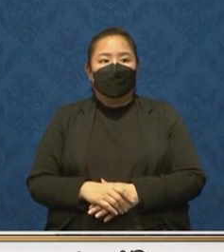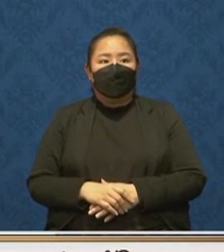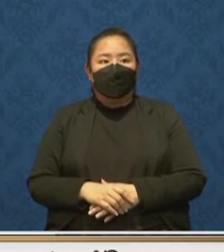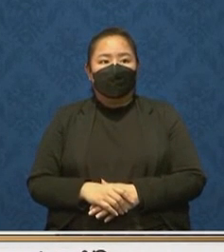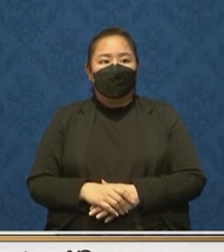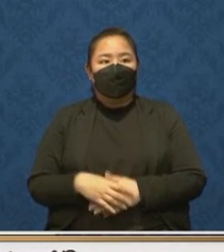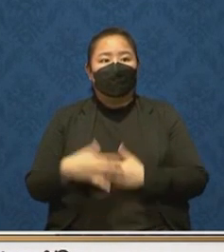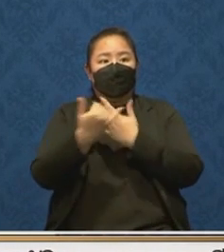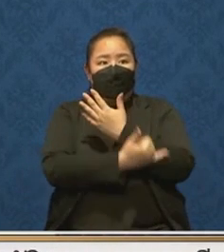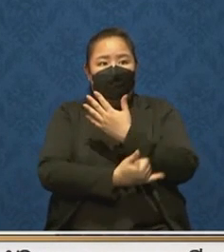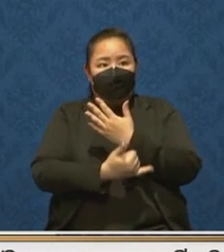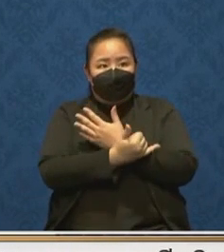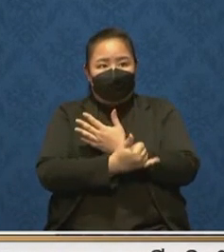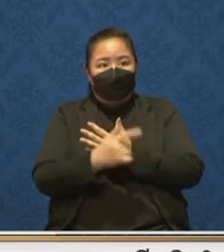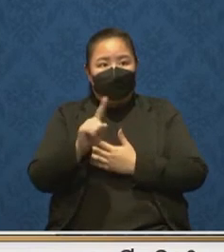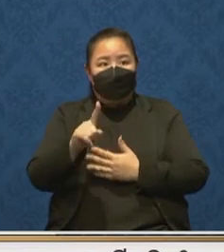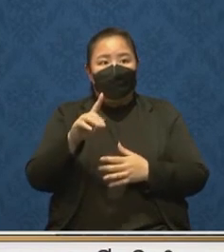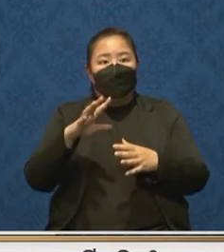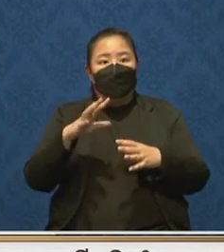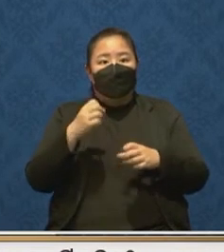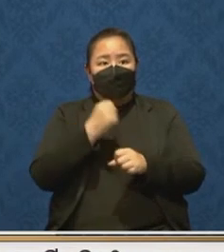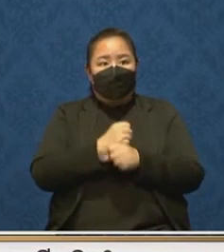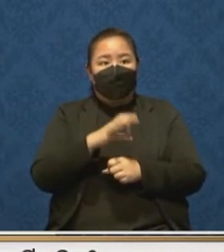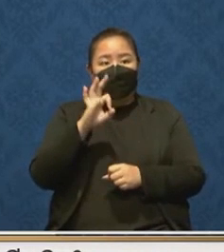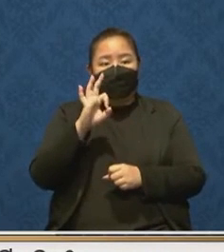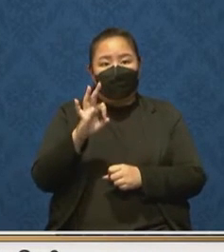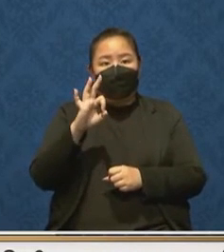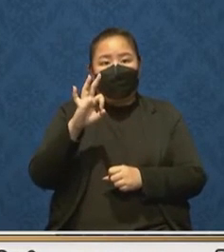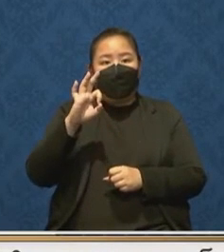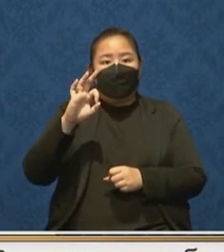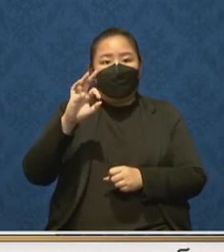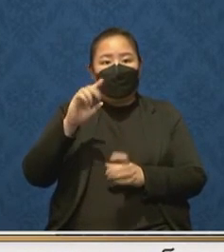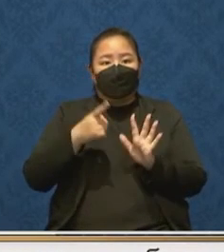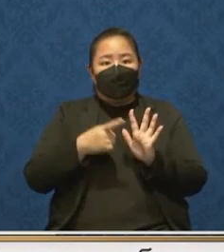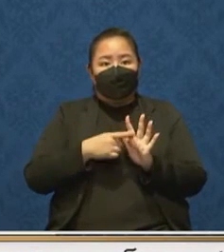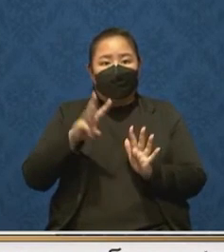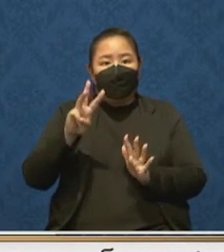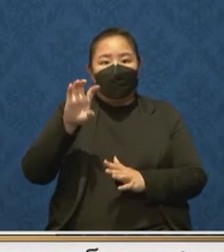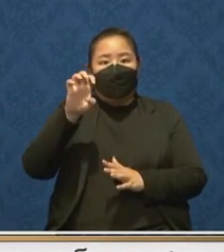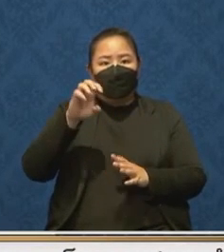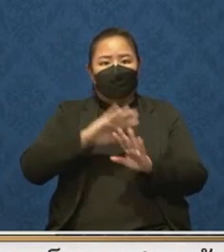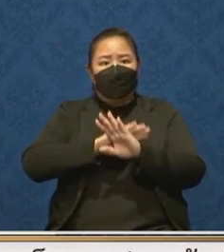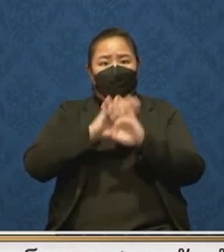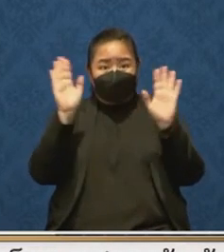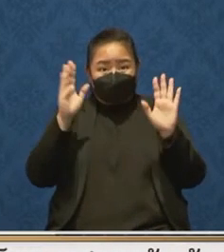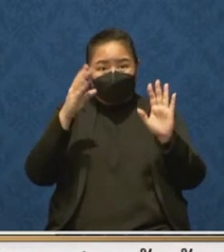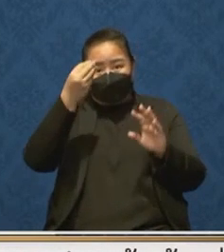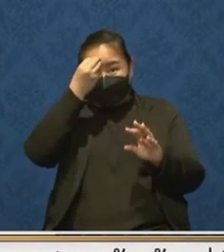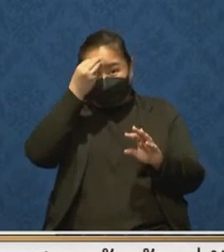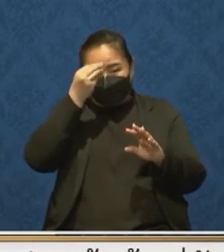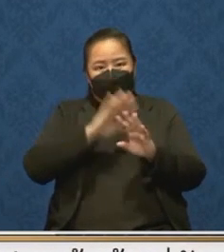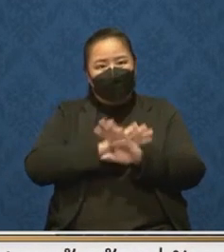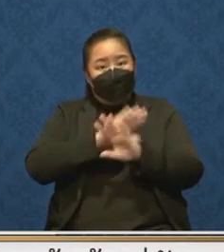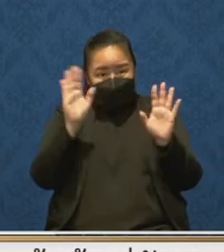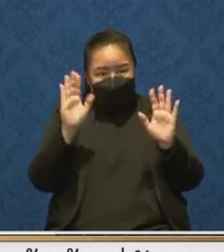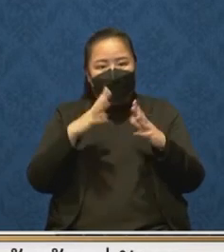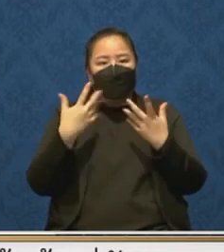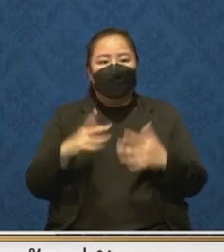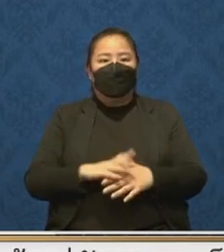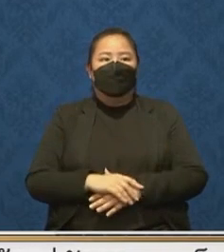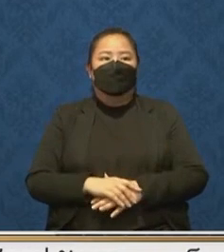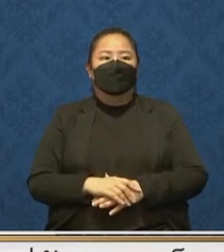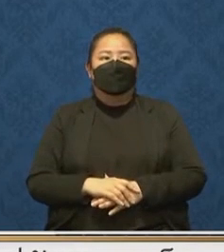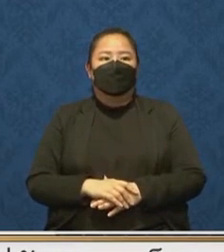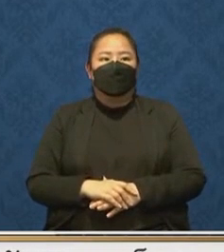ประเทศที่ผิดยาฟวิพี่ราเวียคือญี่ปุ่นเลิกใช้ยานี่มาสองปีแล้วและมีคำแนะนำว่า